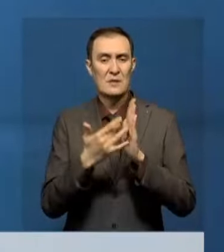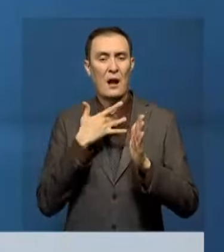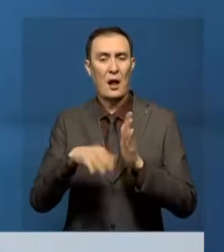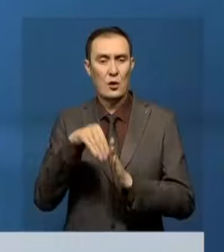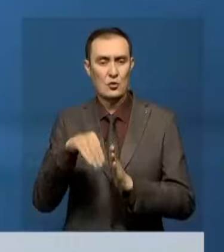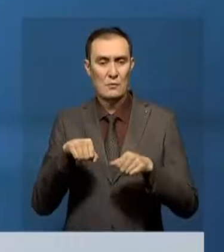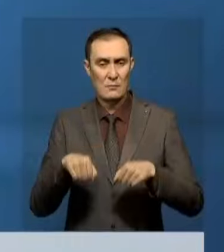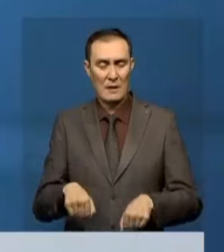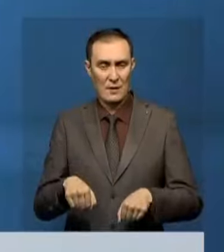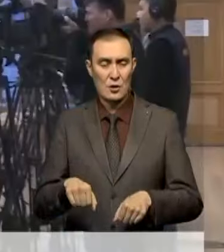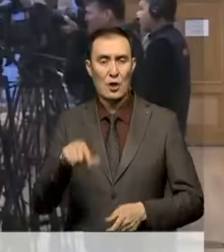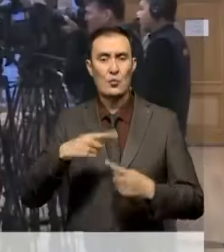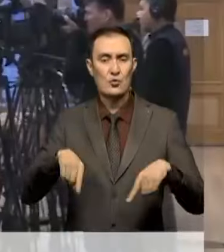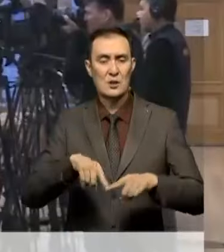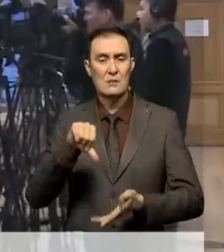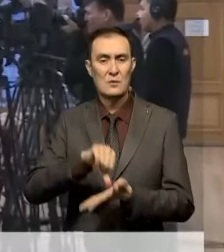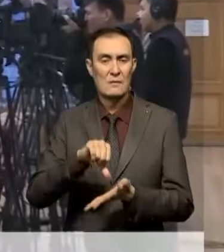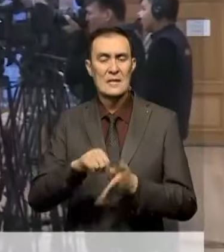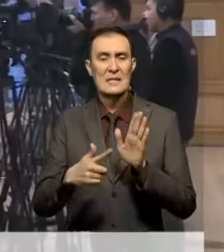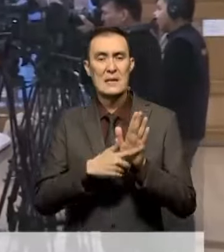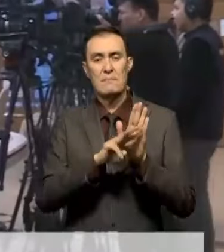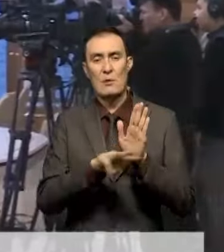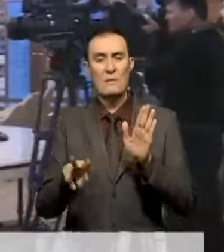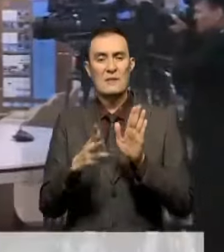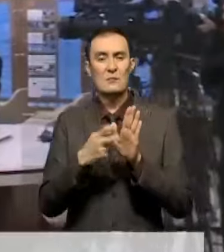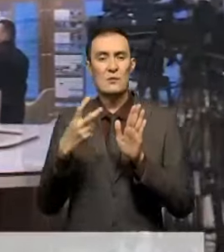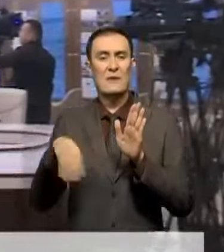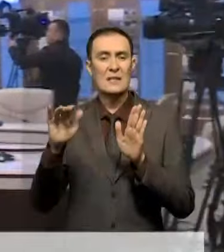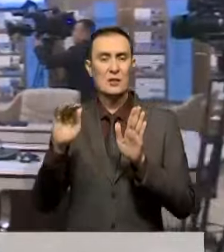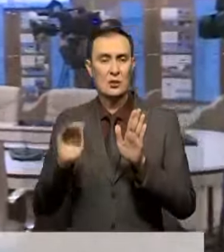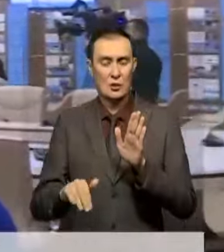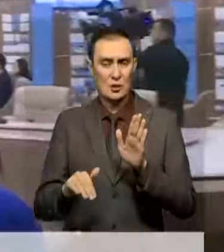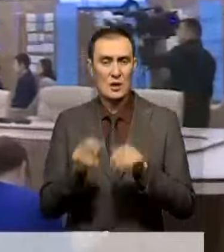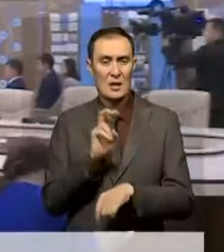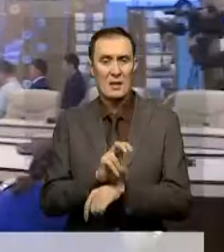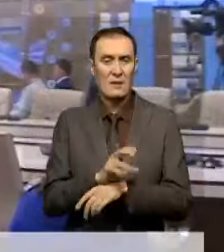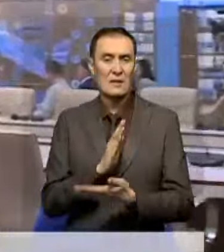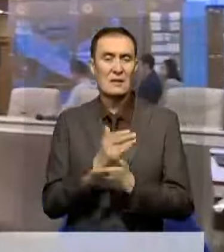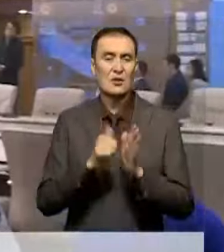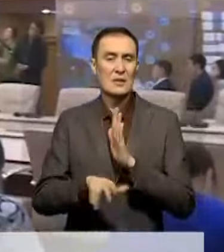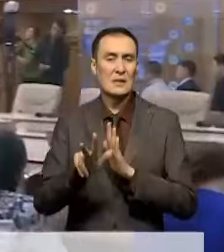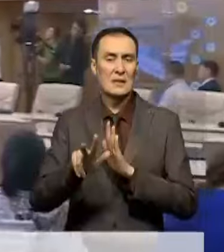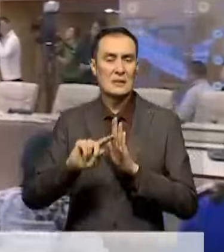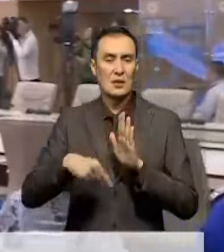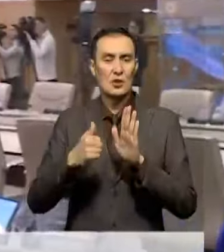в списки голосующих, на участки пришли 7 820 тысяч. Явка составила